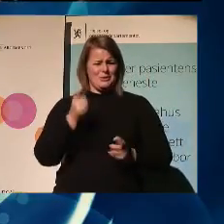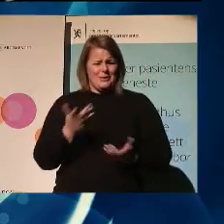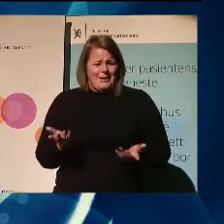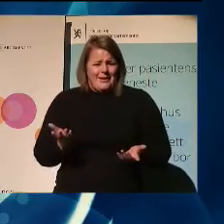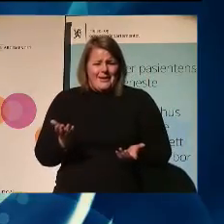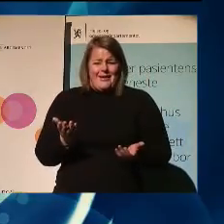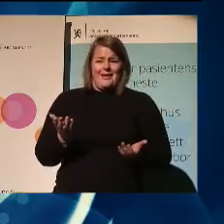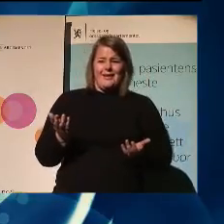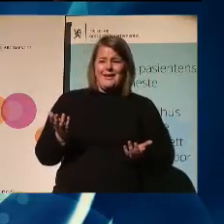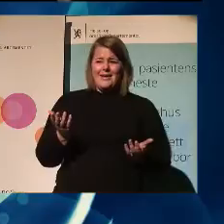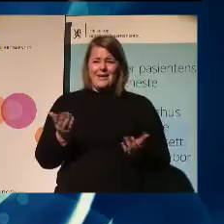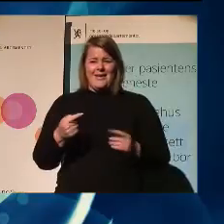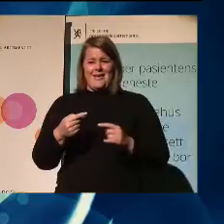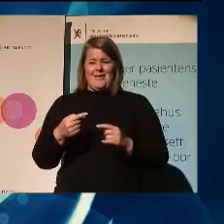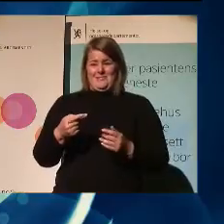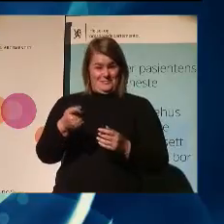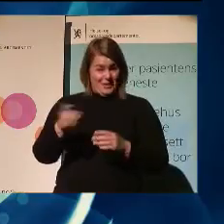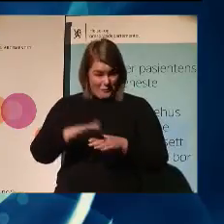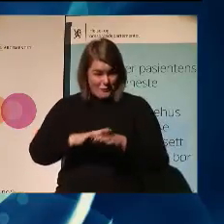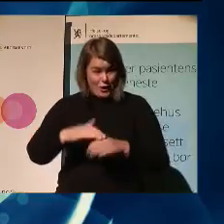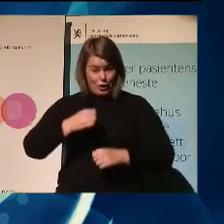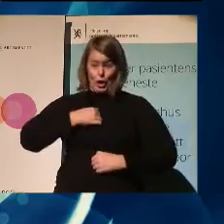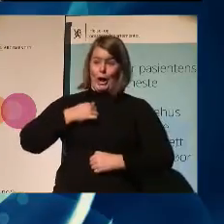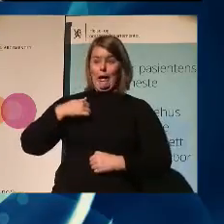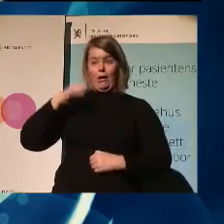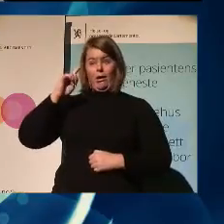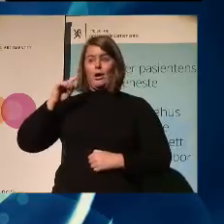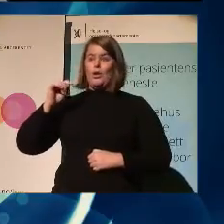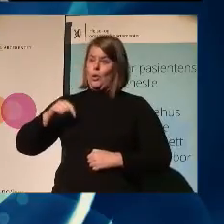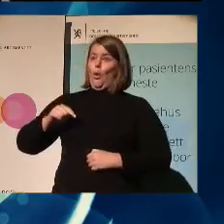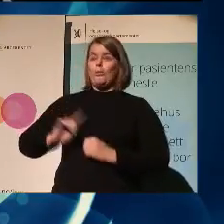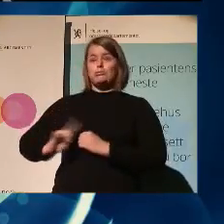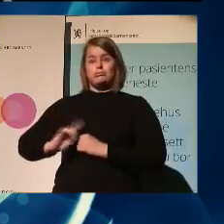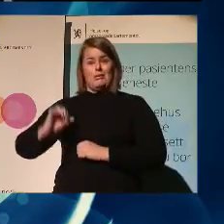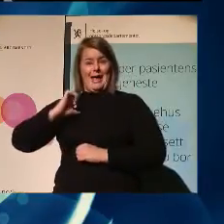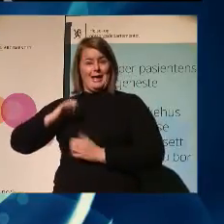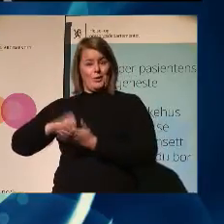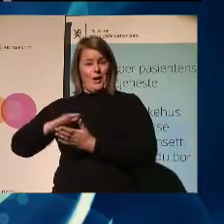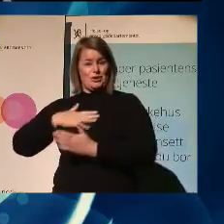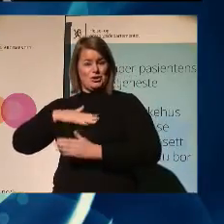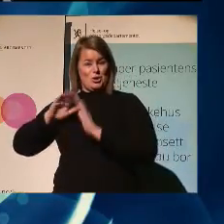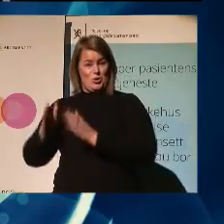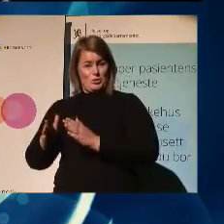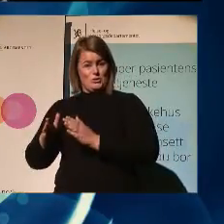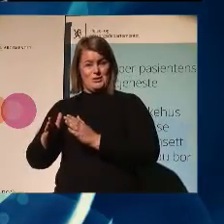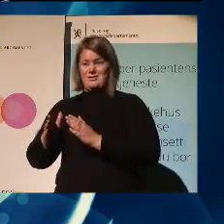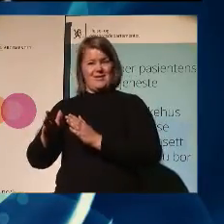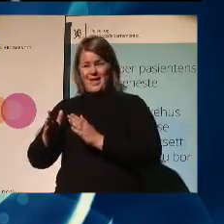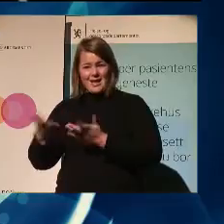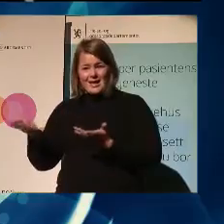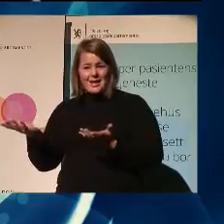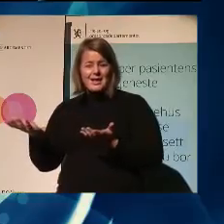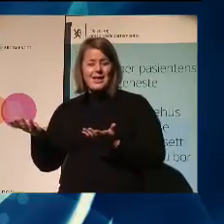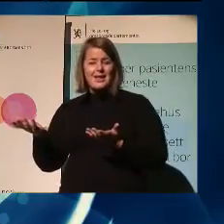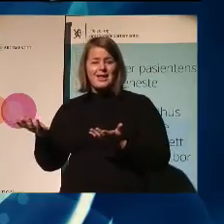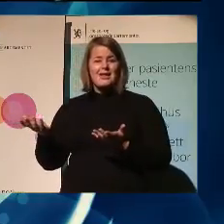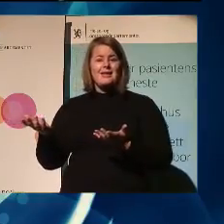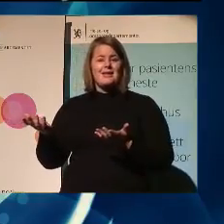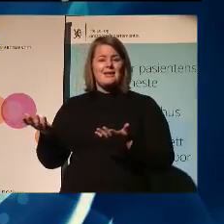Hvem som får trygghet for at da kan jeg gå på mitt lokale sykehus og forstå at dette henger sammen i den samme helsetjenesten? Det bygger